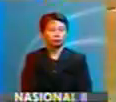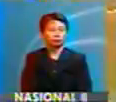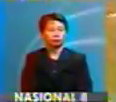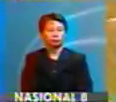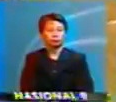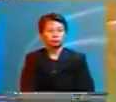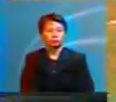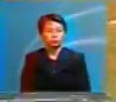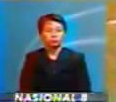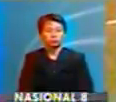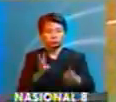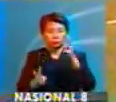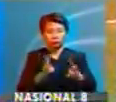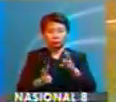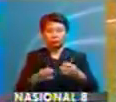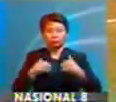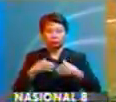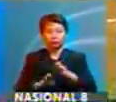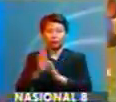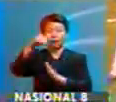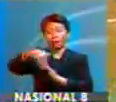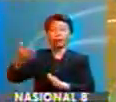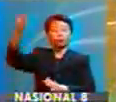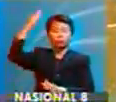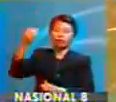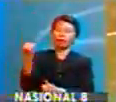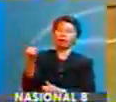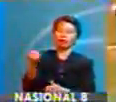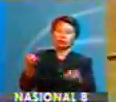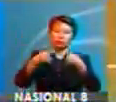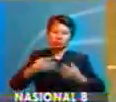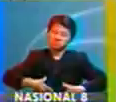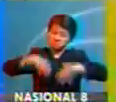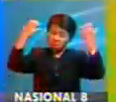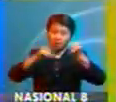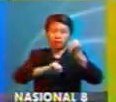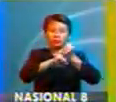Super walaupun terpalit dengan prestasi hambar musim lalu sehingga mendatangkan